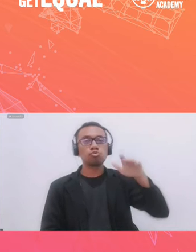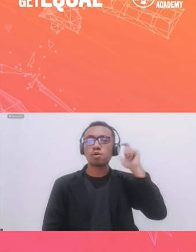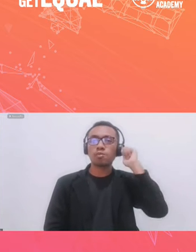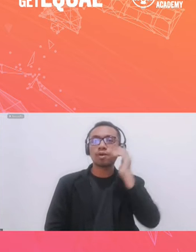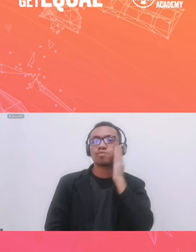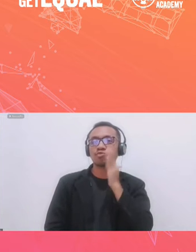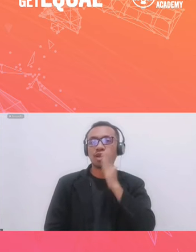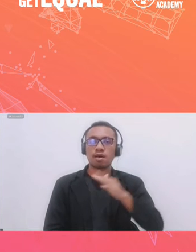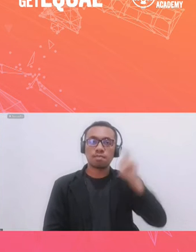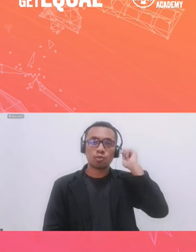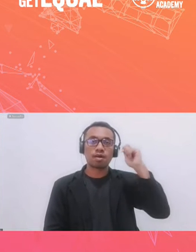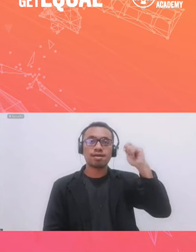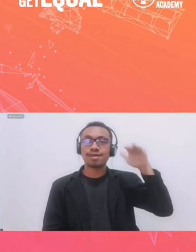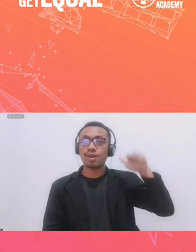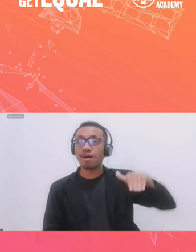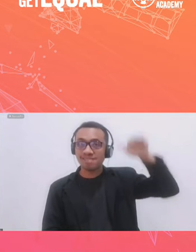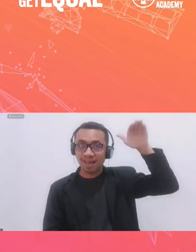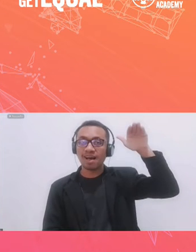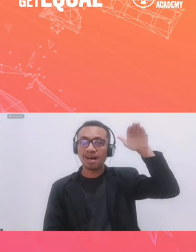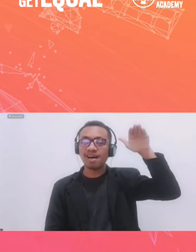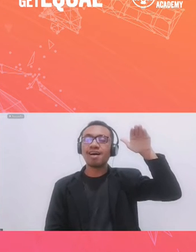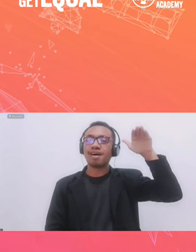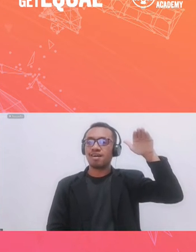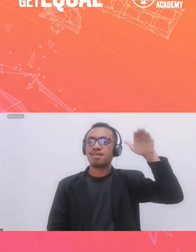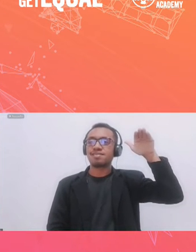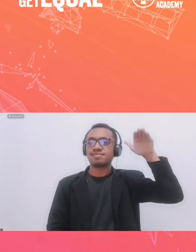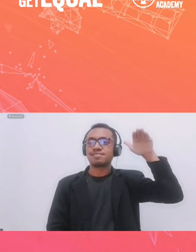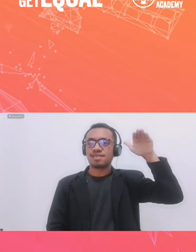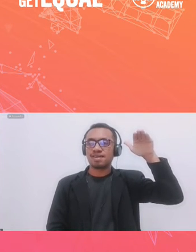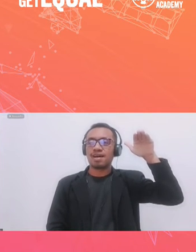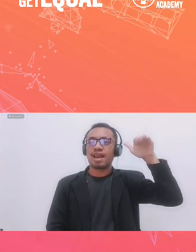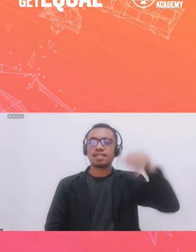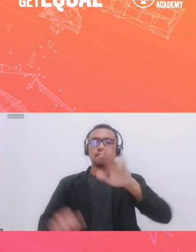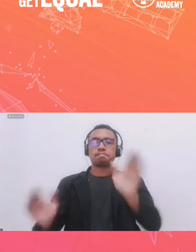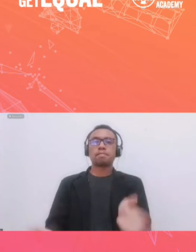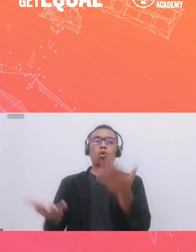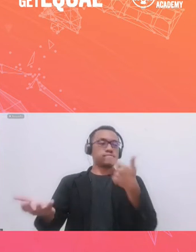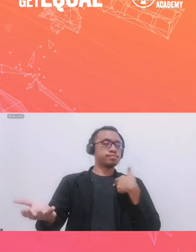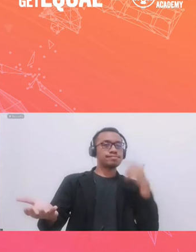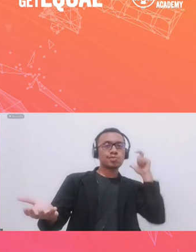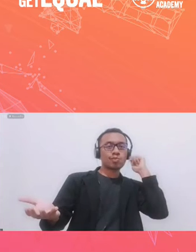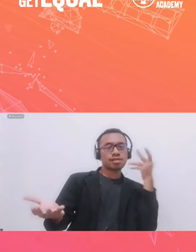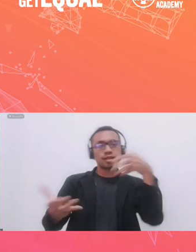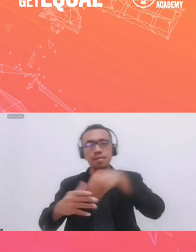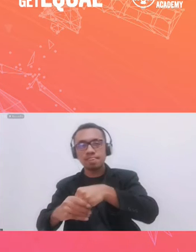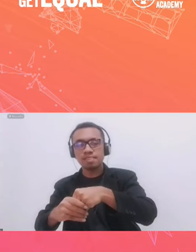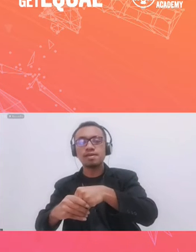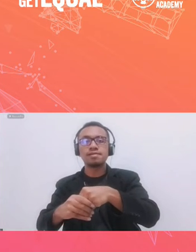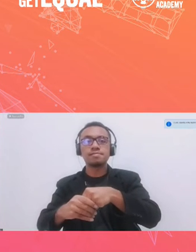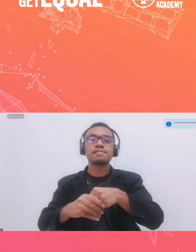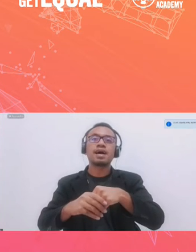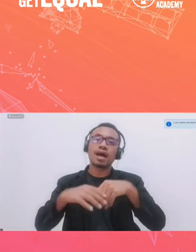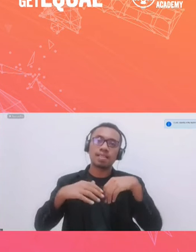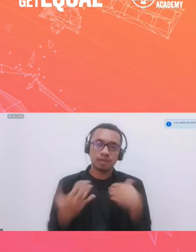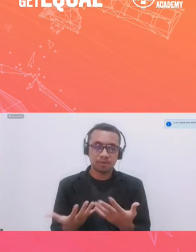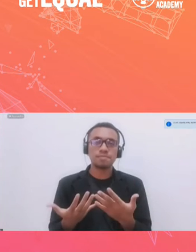yang betul-betul bisa aktif berpartisipasi di dalam pembangunan dan mencapai semua